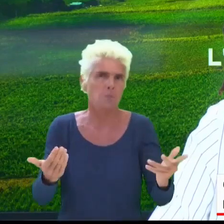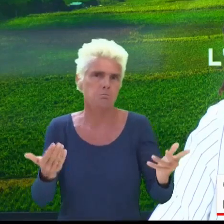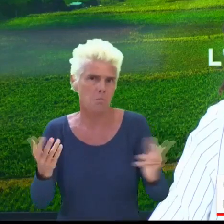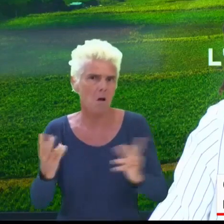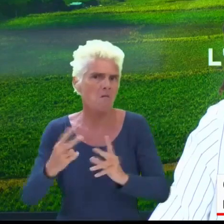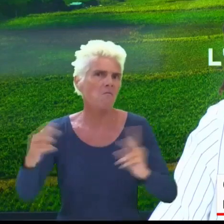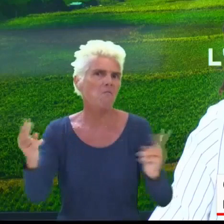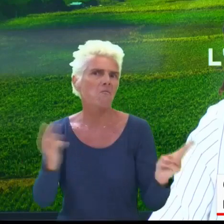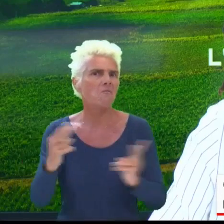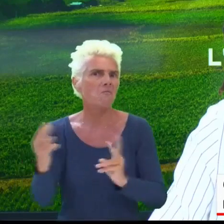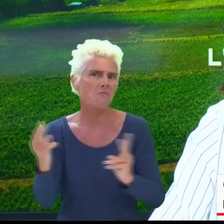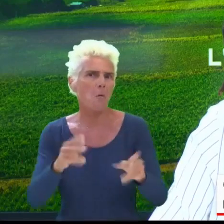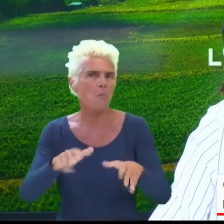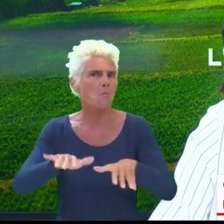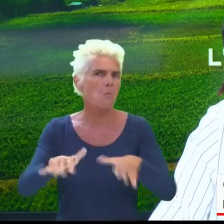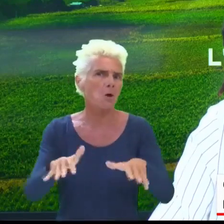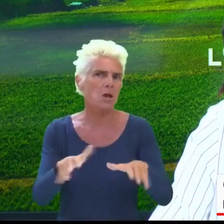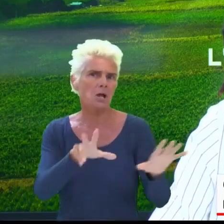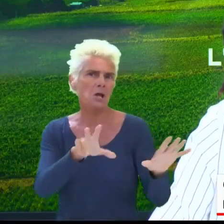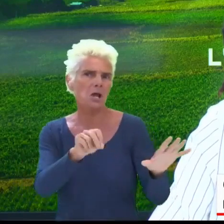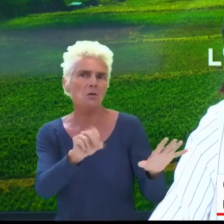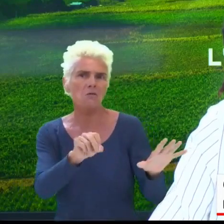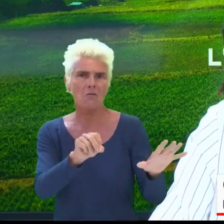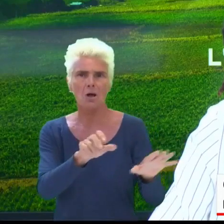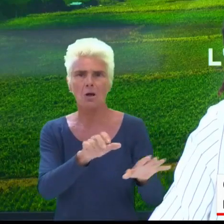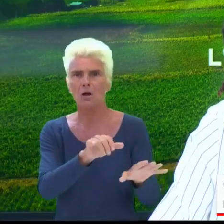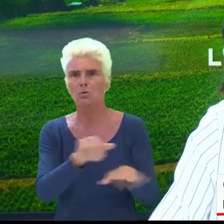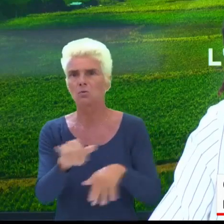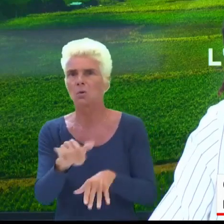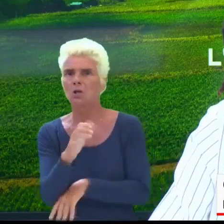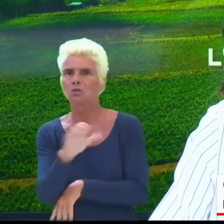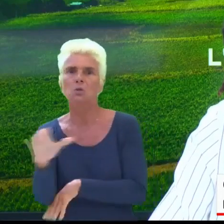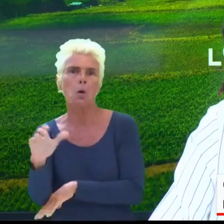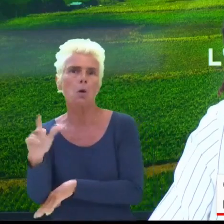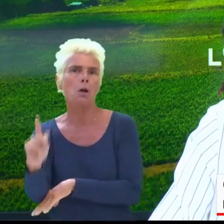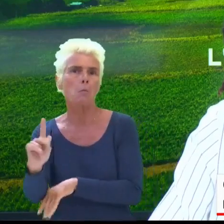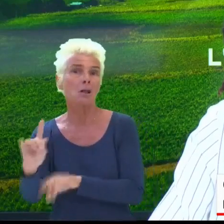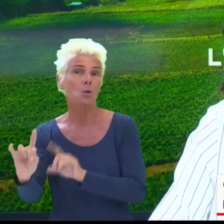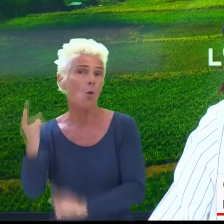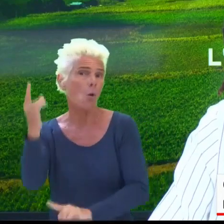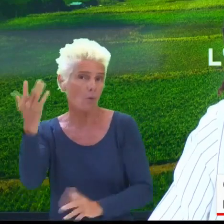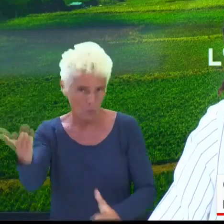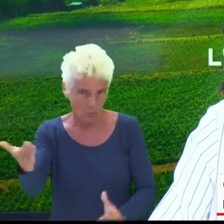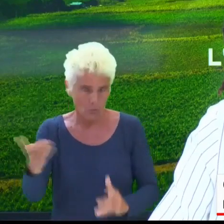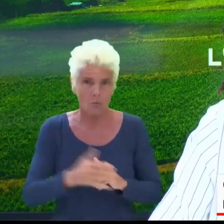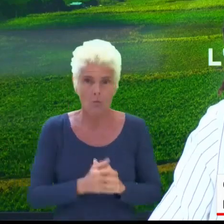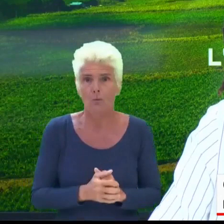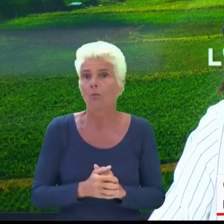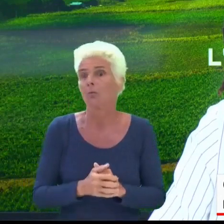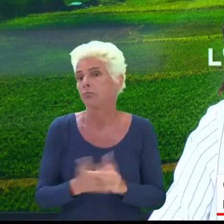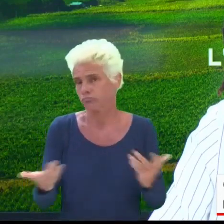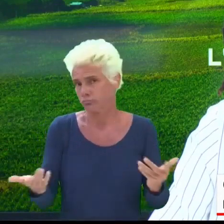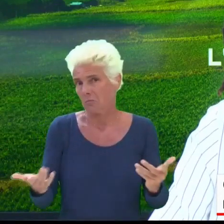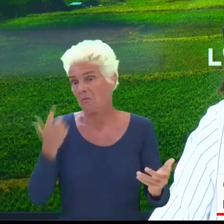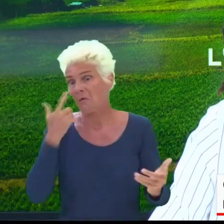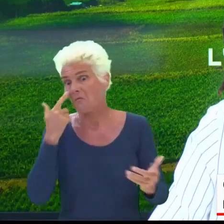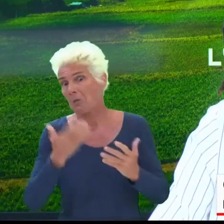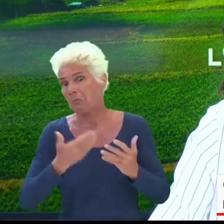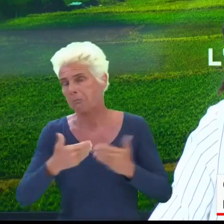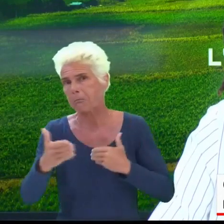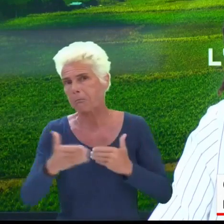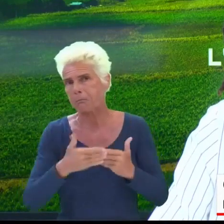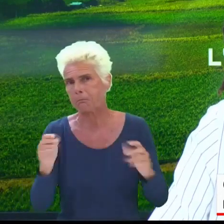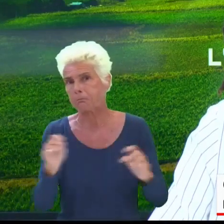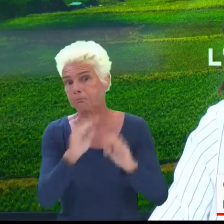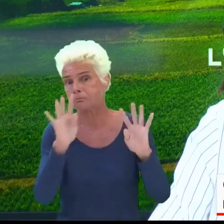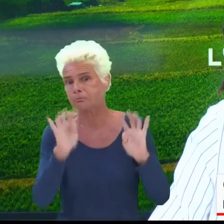moyens qui pourraient être entre 80 et 100 km/h et localement peut-être des valeurs plus importantes et